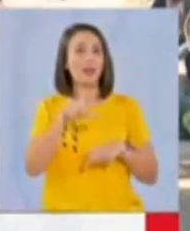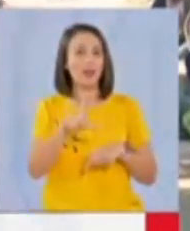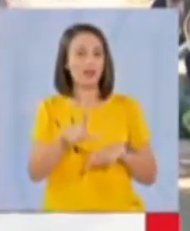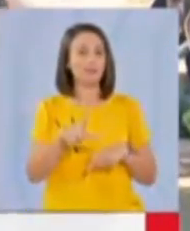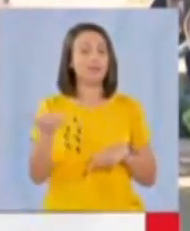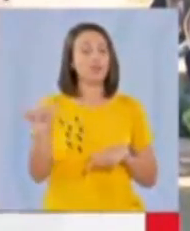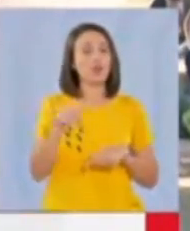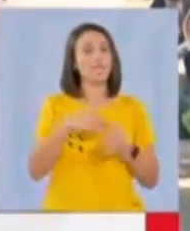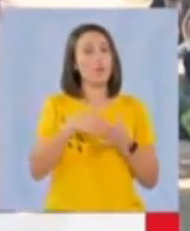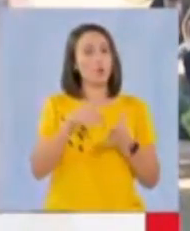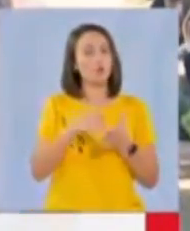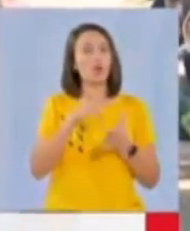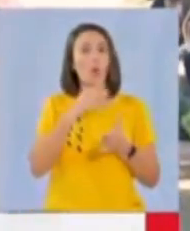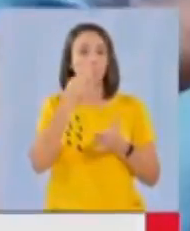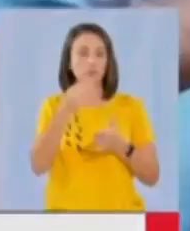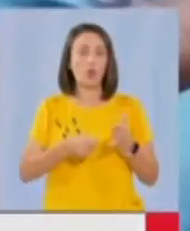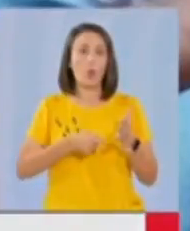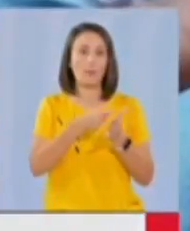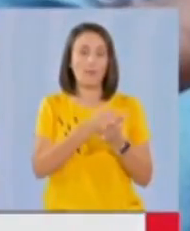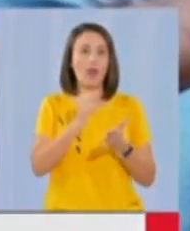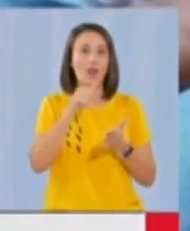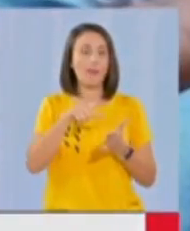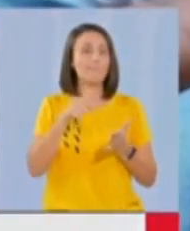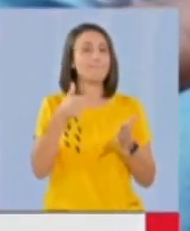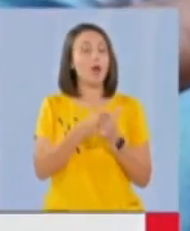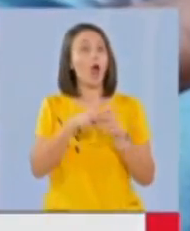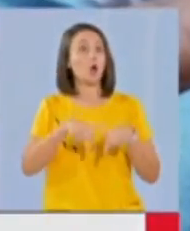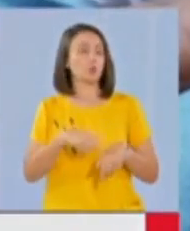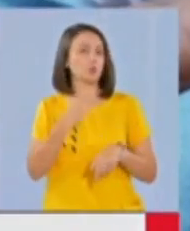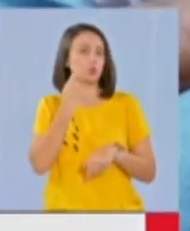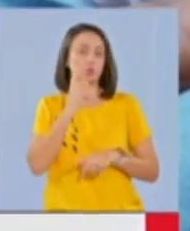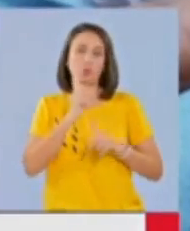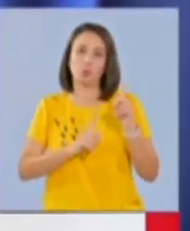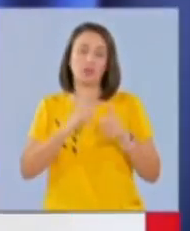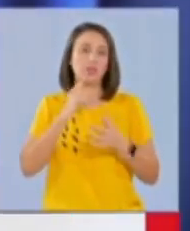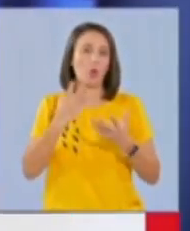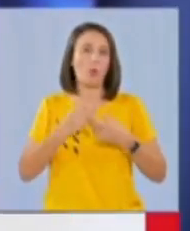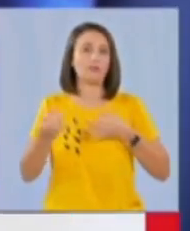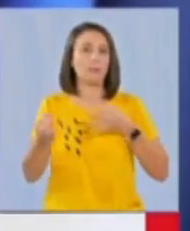Utilizatorii spun că au și reclamat la Enel, până acum însă nu știu dacă s-a luat vreo măsură.